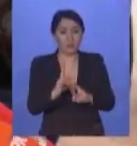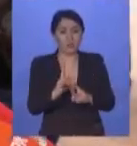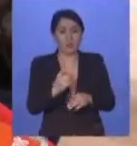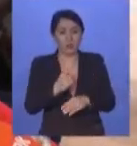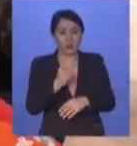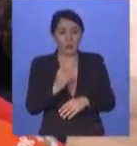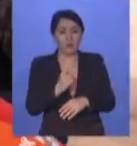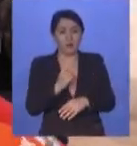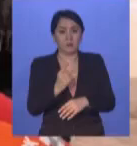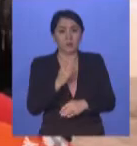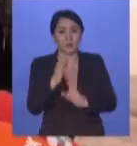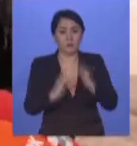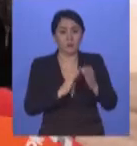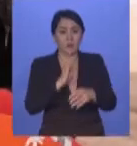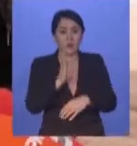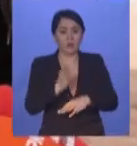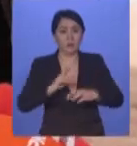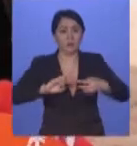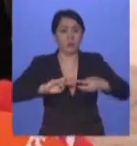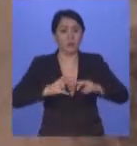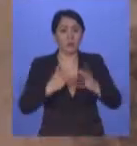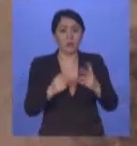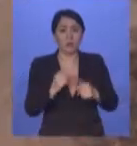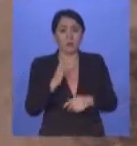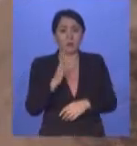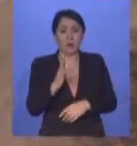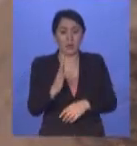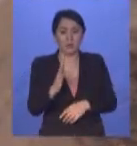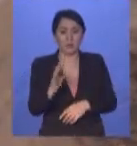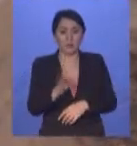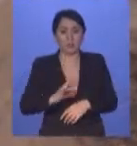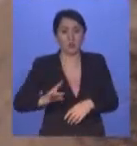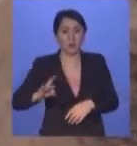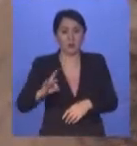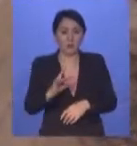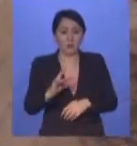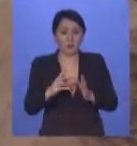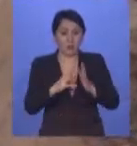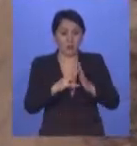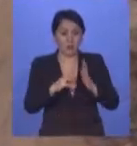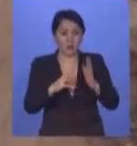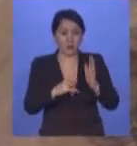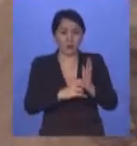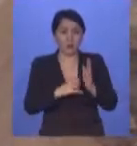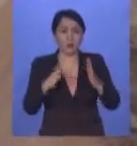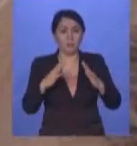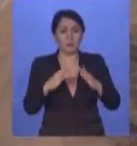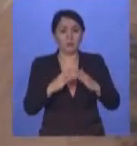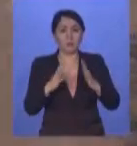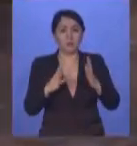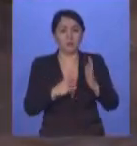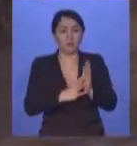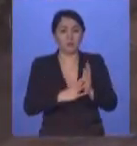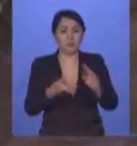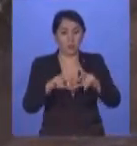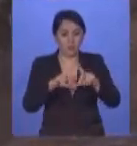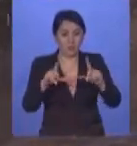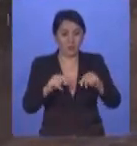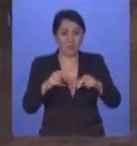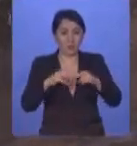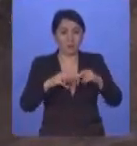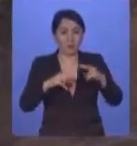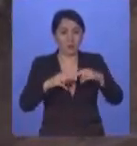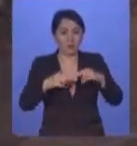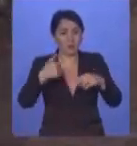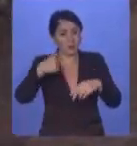болса айтыңыздар. Талқылаймыз, мәселені реттейміз. Шағын ауданда барлығы 700 үй мен 90 орындық балабақша салынып жатыр.